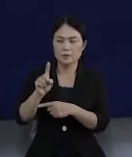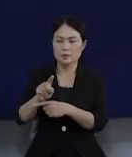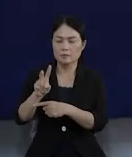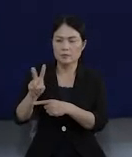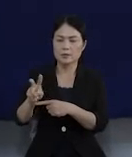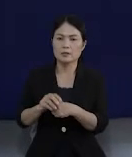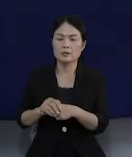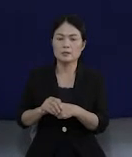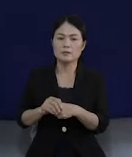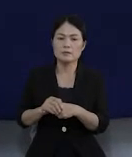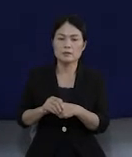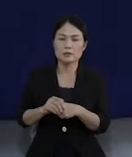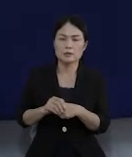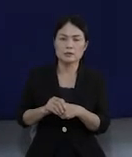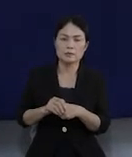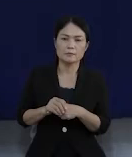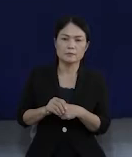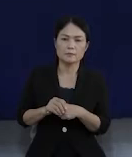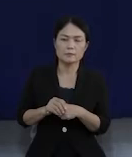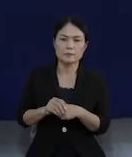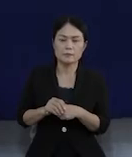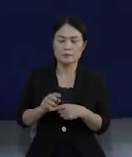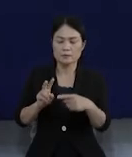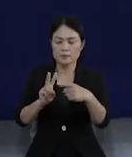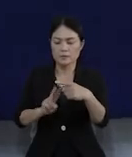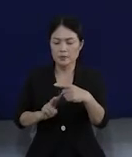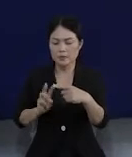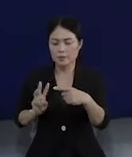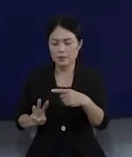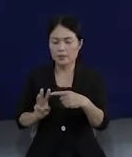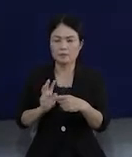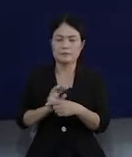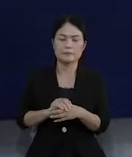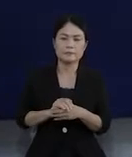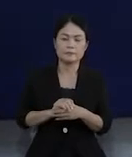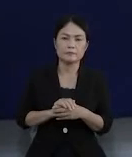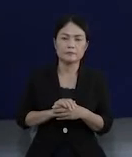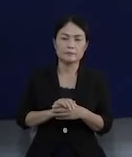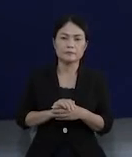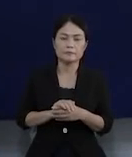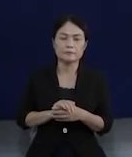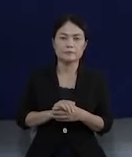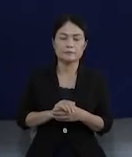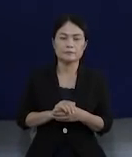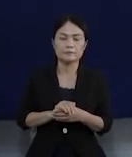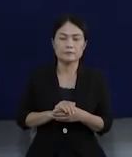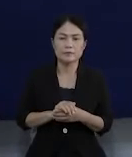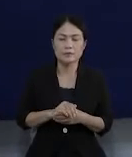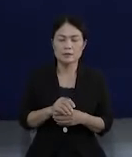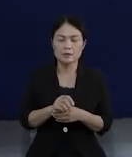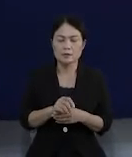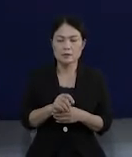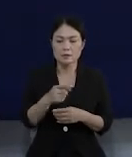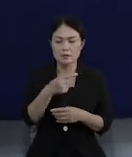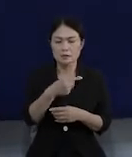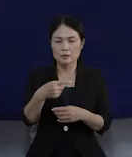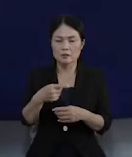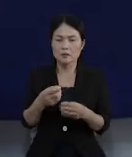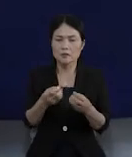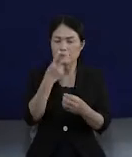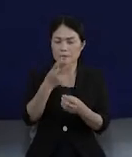bì. Ai phía bay ruộng và bỏ dưỡng cư một phây bầy chà. Chẳng câu đọc mới khơi mán.